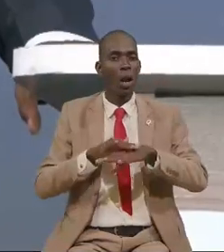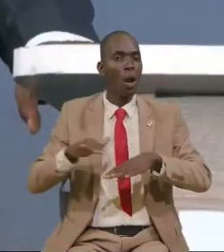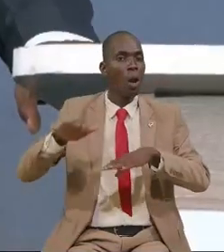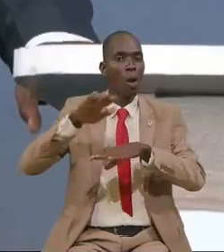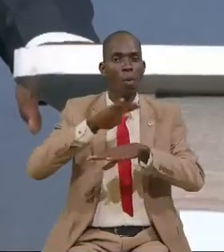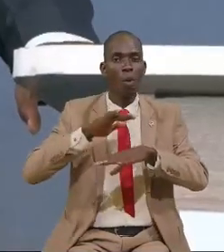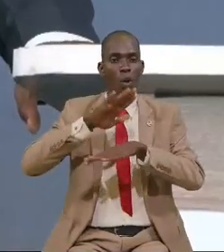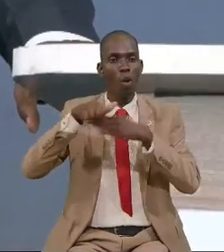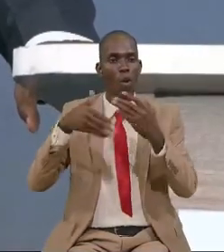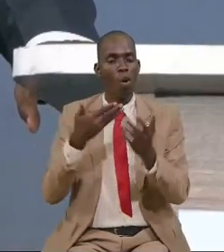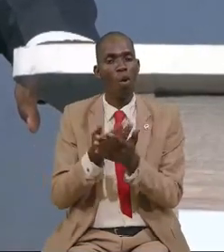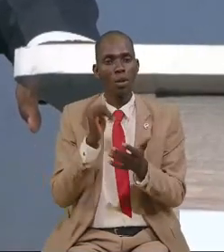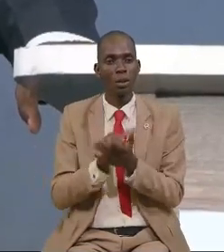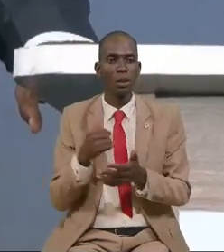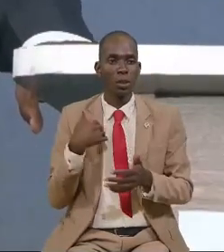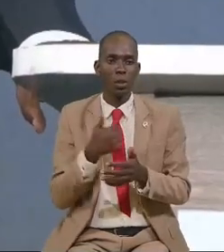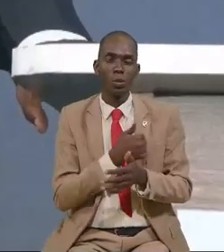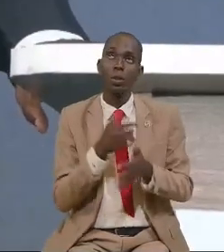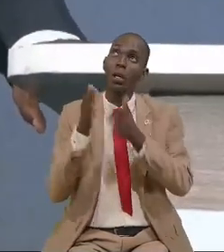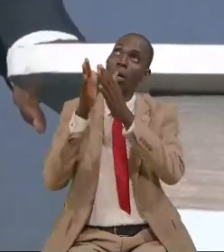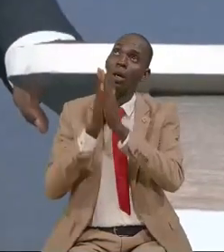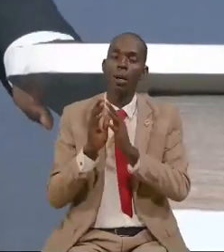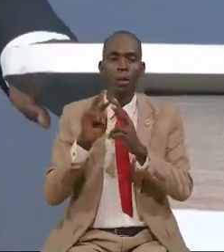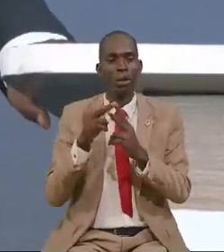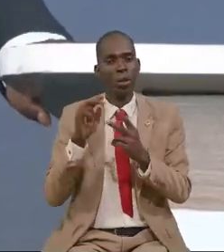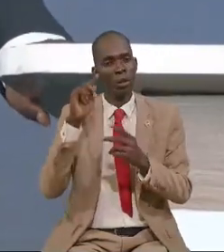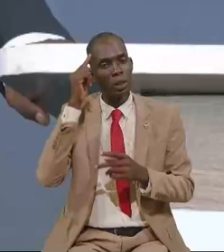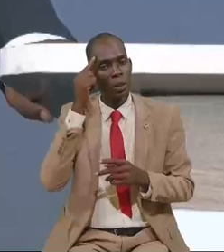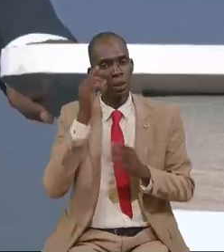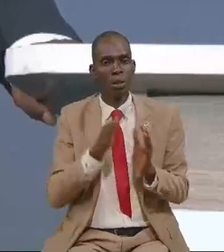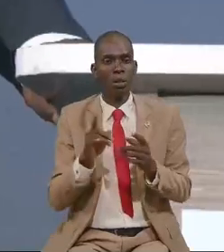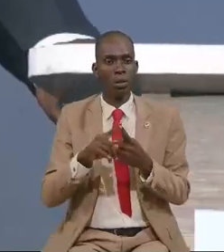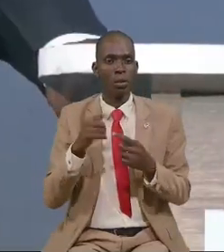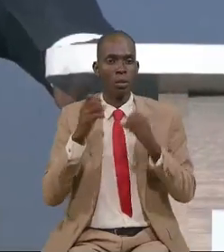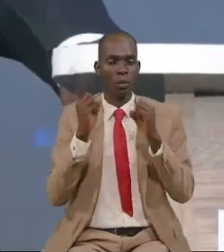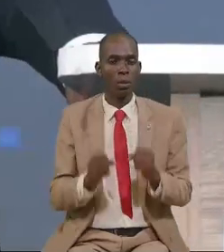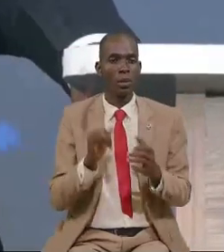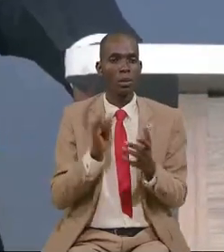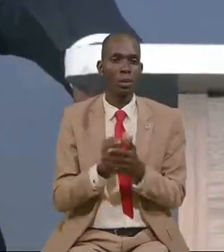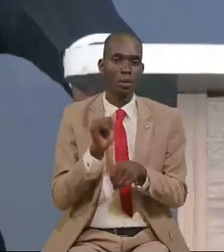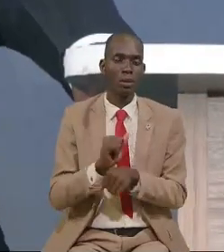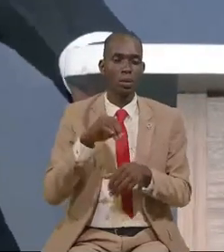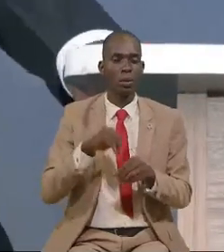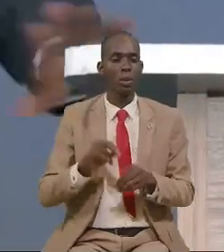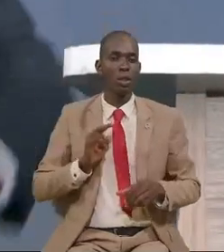Au-delà de tout ce que nous demandons, pensons par la puissance qui agit en